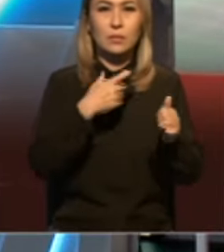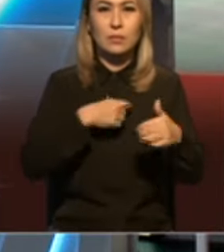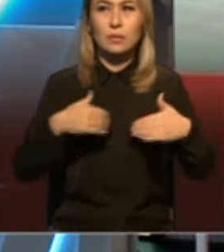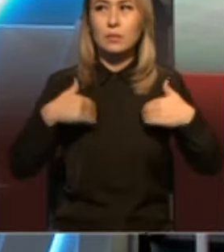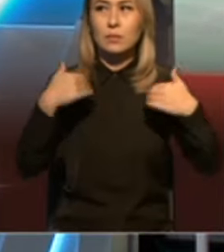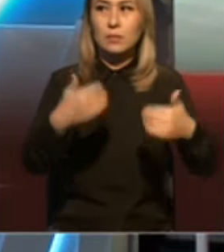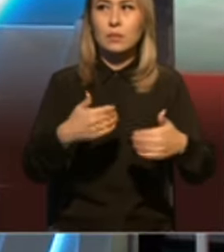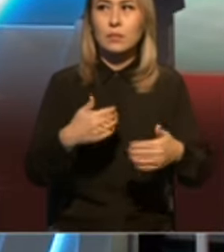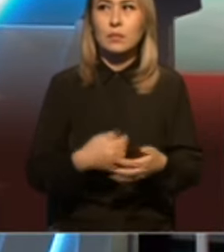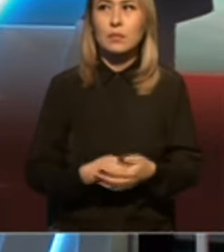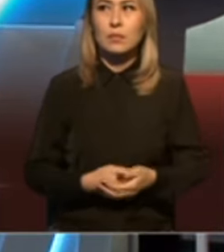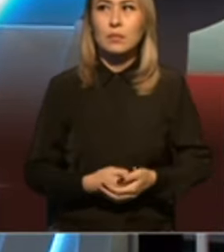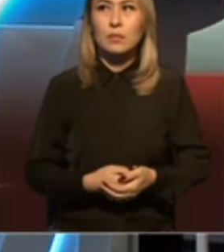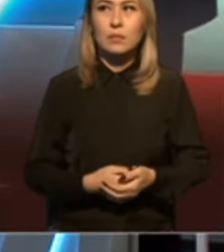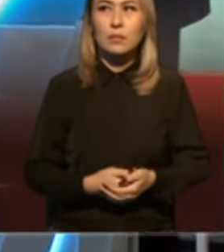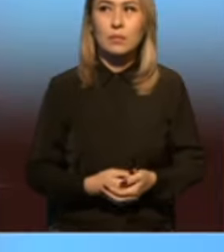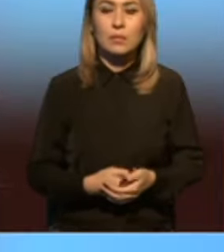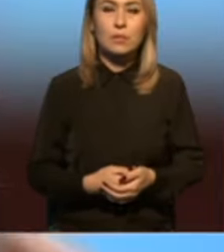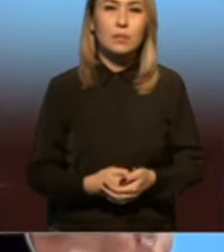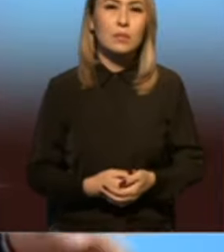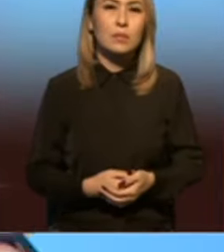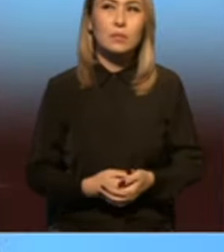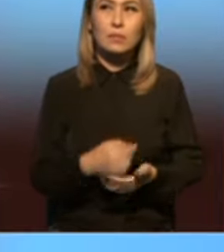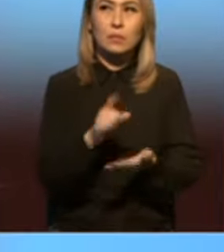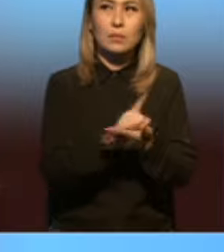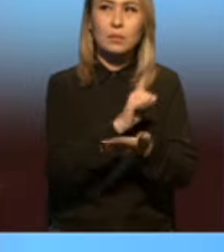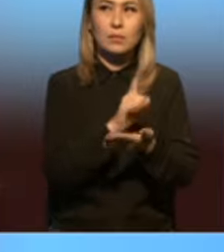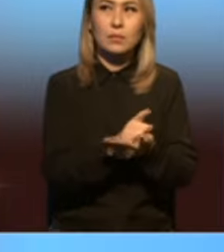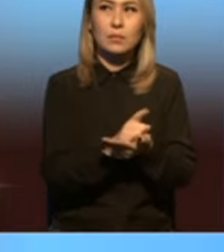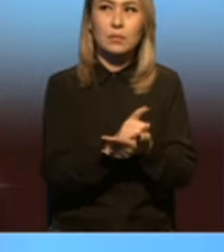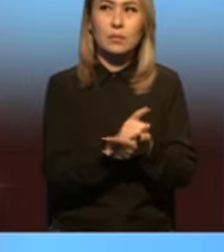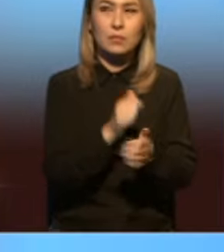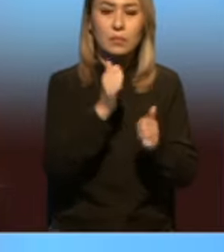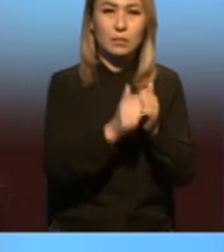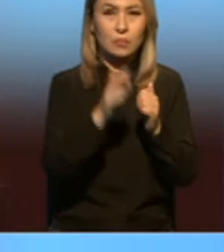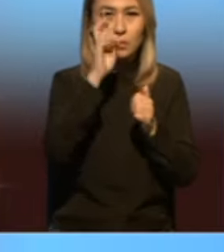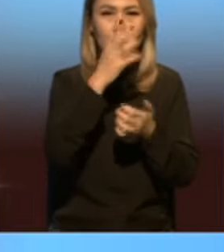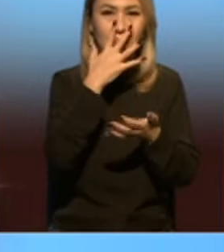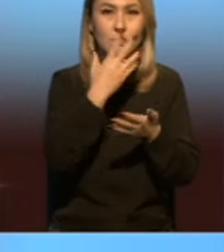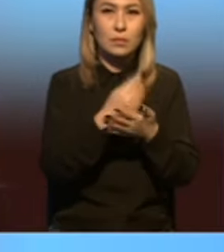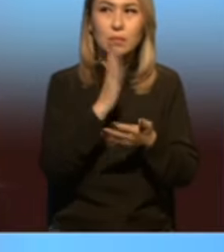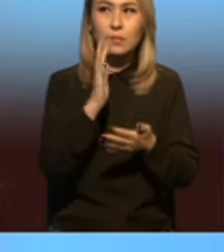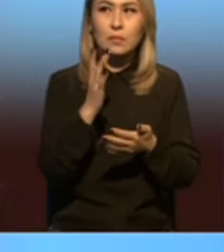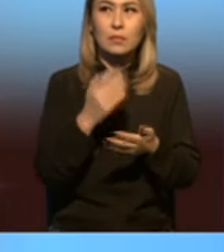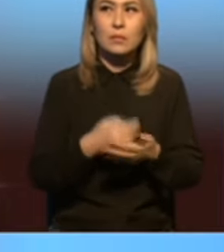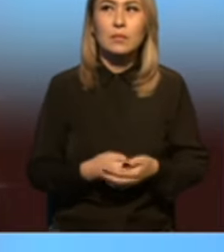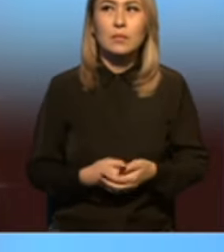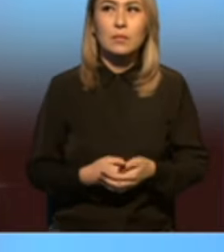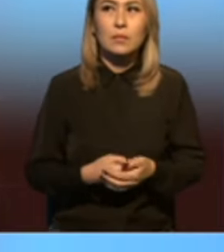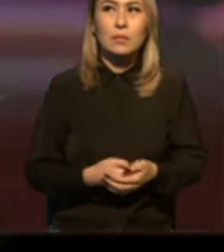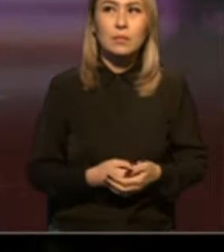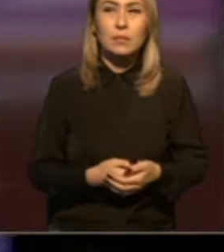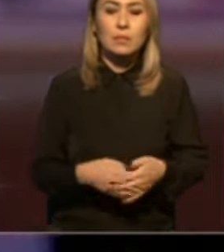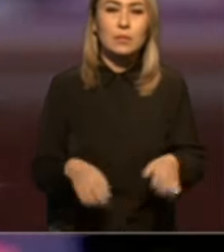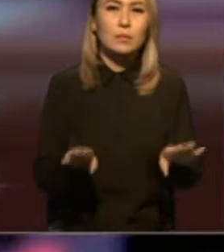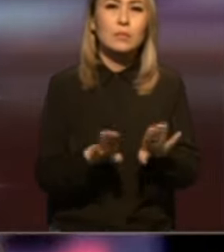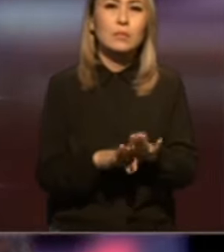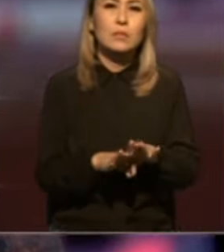бейтарап тіл болу керек деп ойлаймын өз басым. Мысалы әрине әр мемлекет, әр халық өзіне қарай көрпесін тартатын болады, бірақ менің ойымша осы